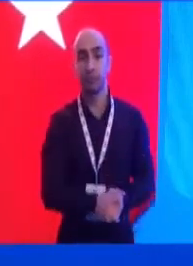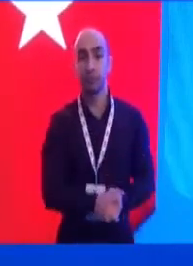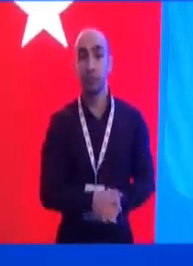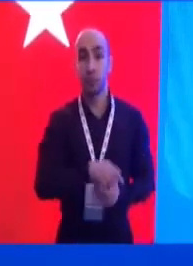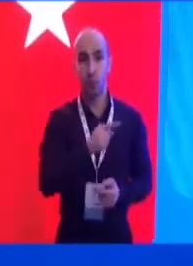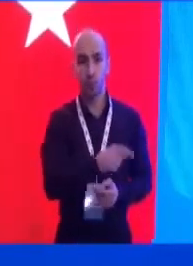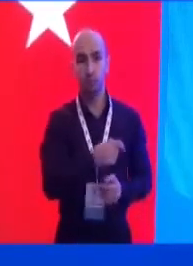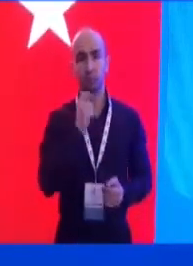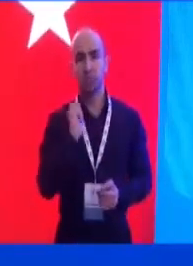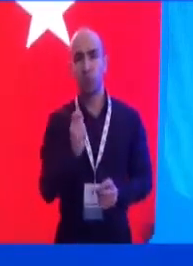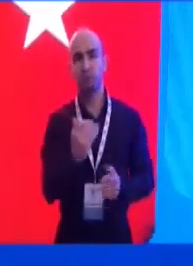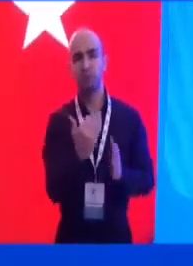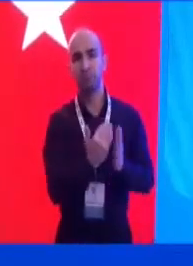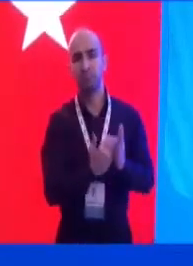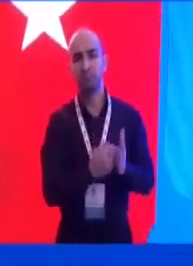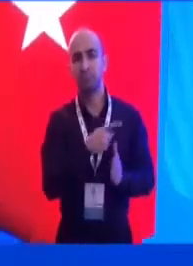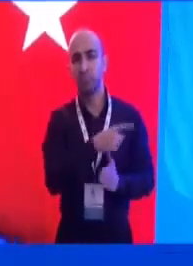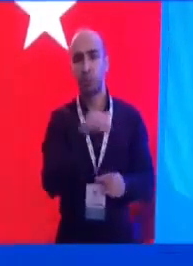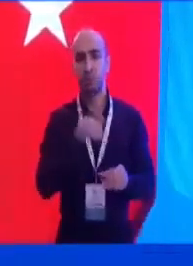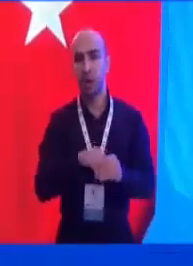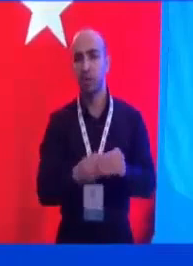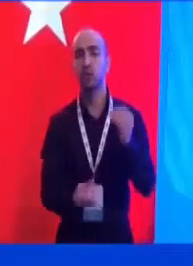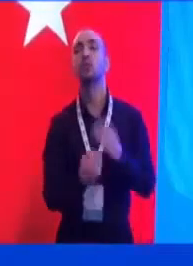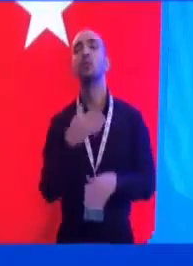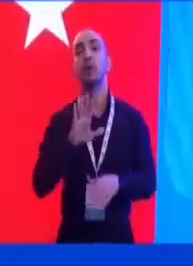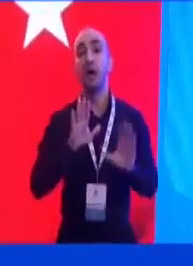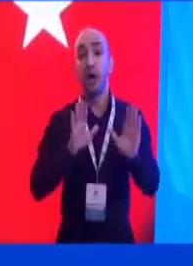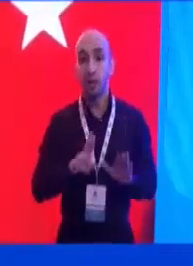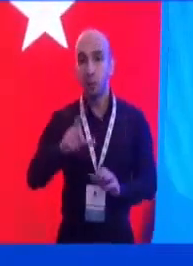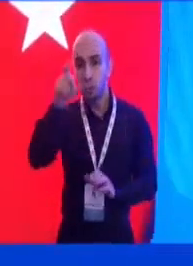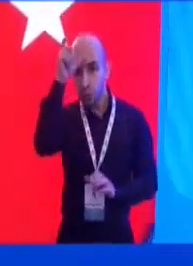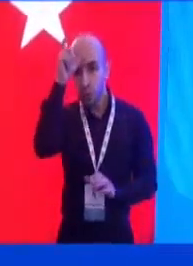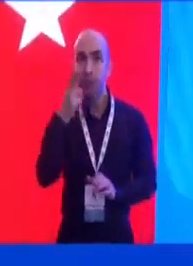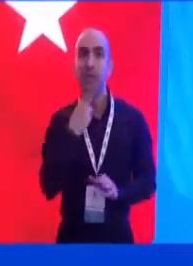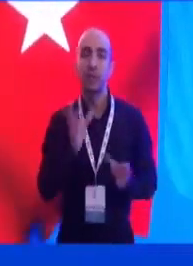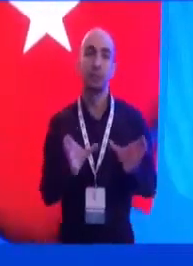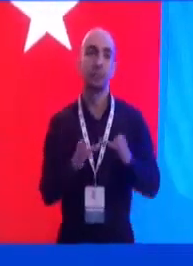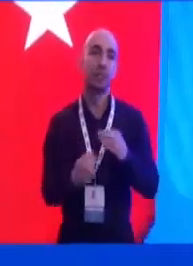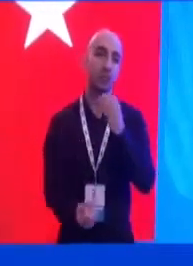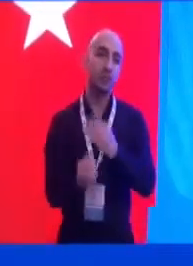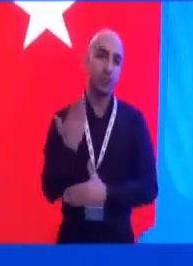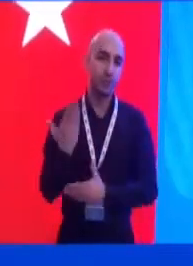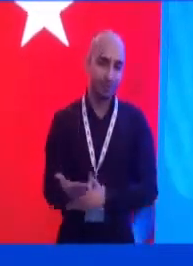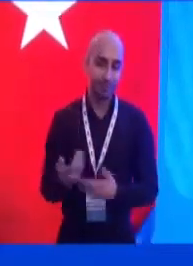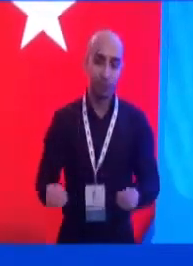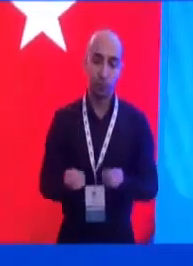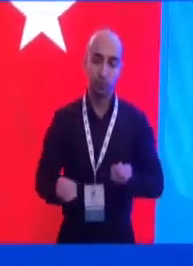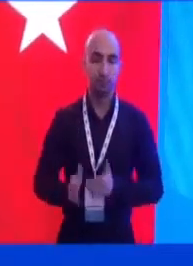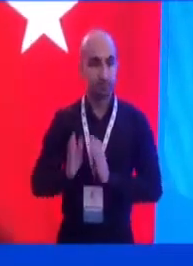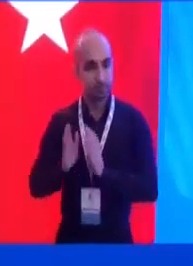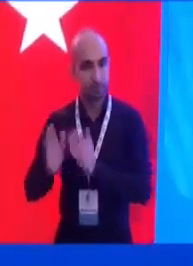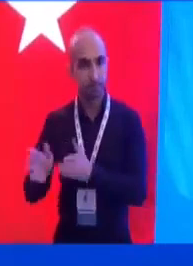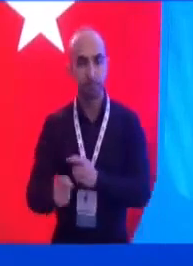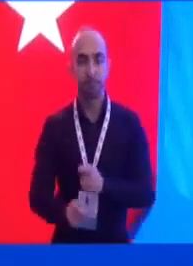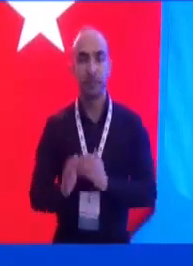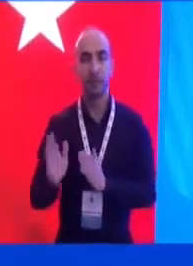günün koşullarında parti kurulamasa da Türk Kadınlar Birliği kuruldu ve mücadelesine o şemsiyede